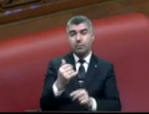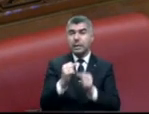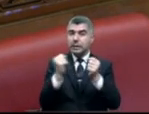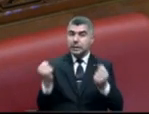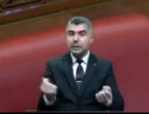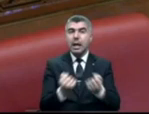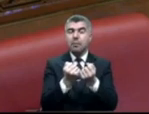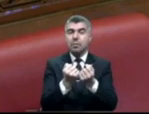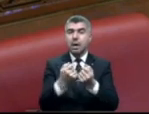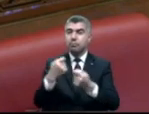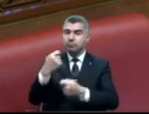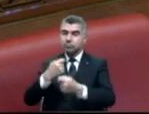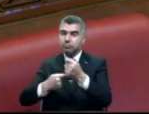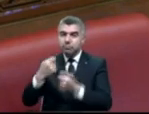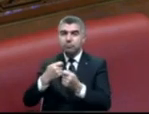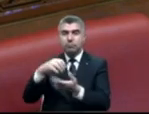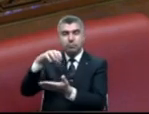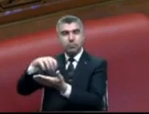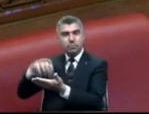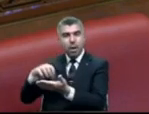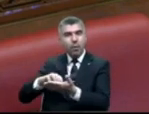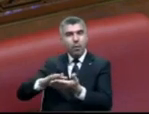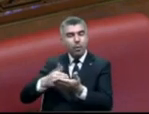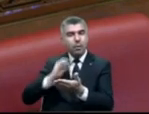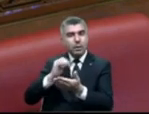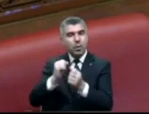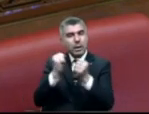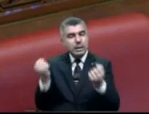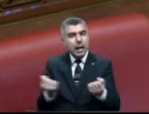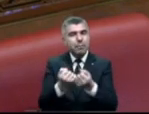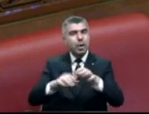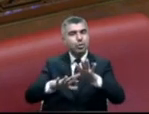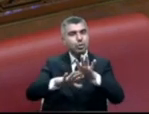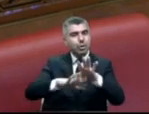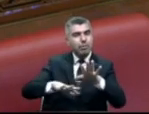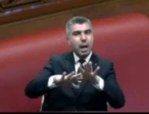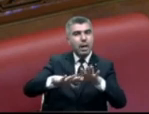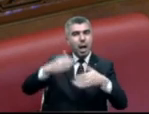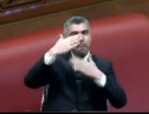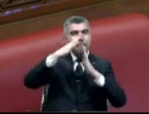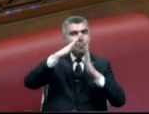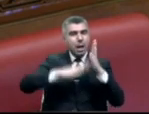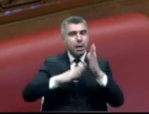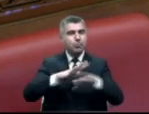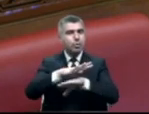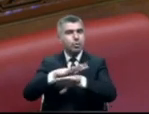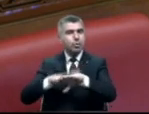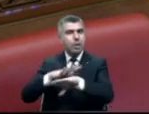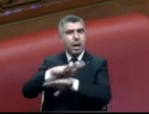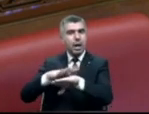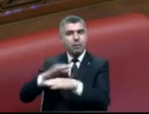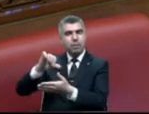التنمية الاقتصادية والتنمية المحلية والتنمية الاجتماعية على الصعيد الوطني والجهوي